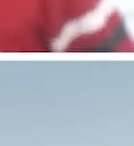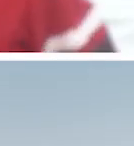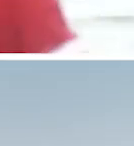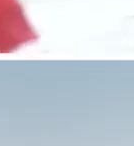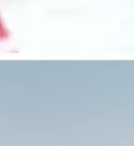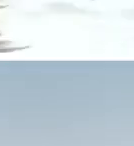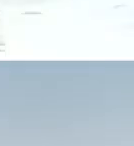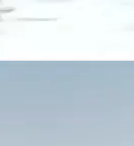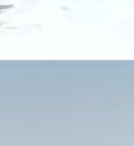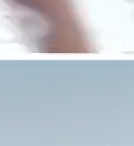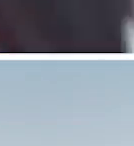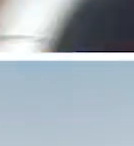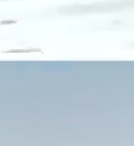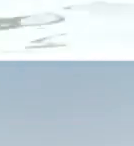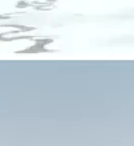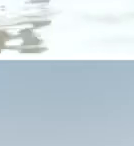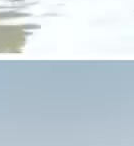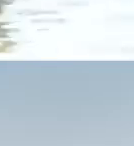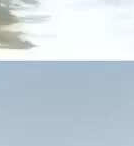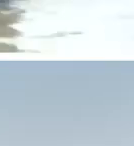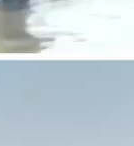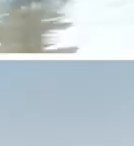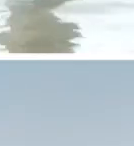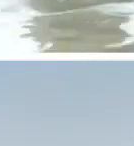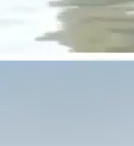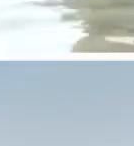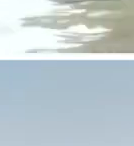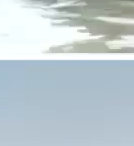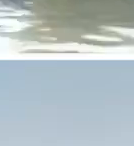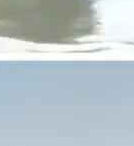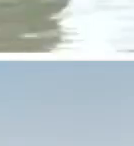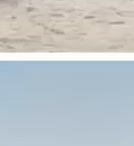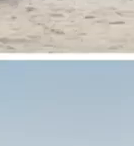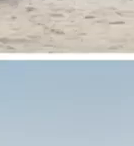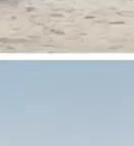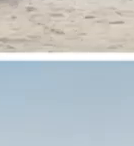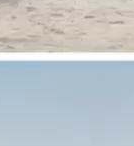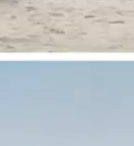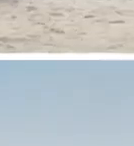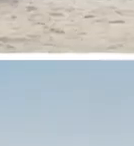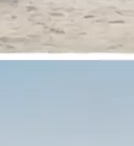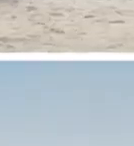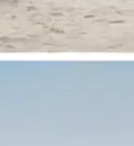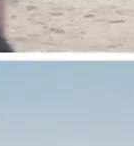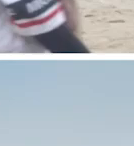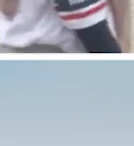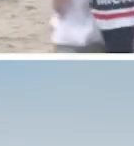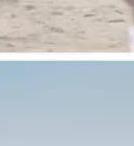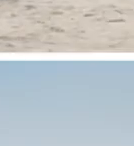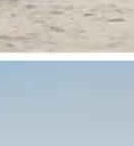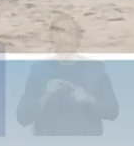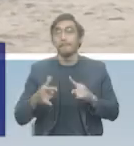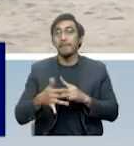masih didominasi dengan keluarga yang terdiri dari ayah, ibu, dan juga para anak-anaknya. Untuk di Pantai Ancol sendiri, para